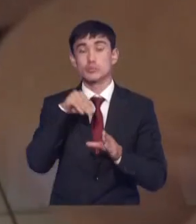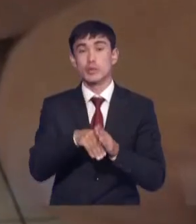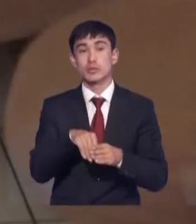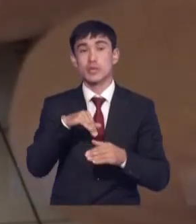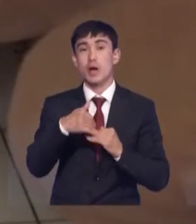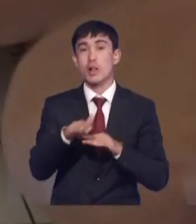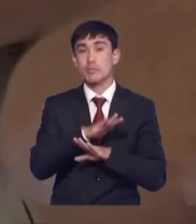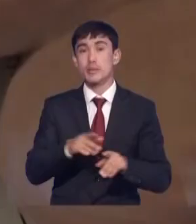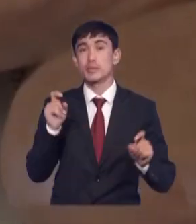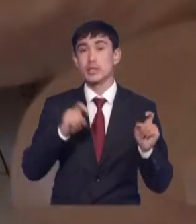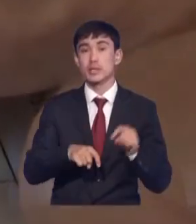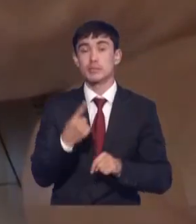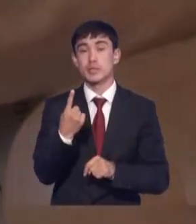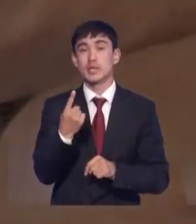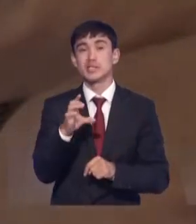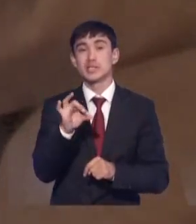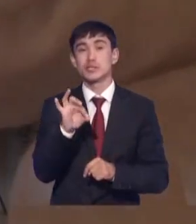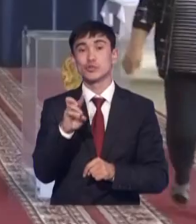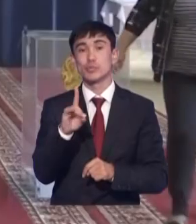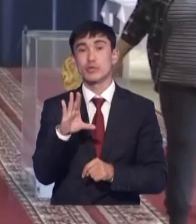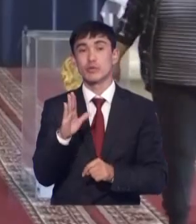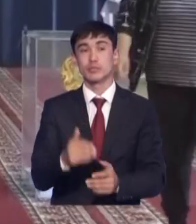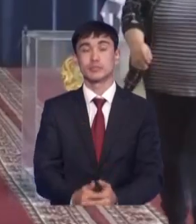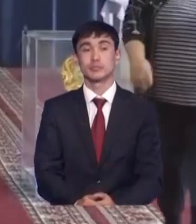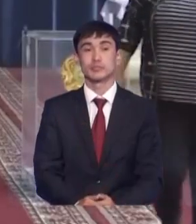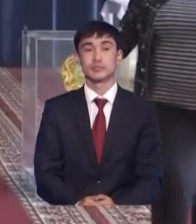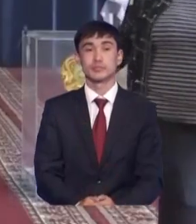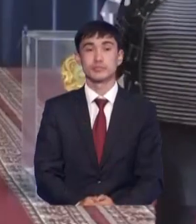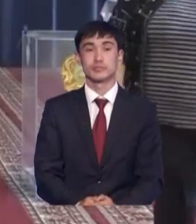қалыс қалмаймын деп келгеннің бірі Серік Сүйменов. Міне,